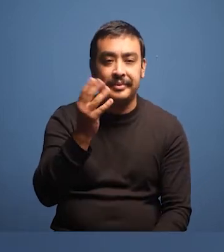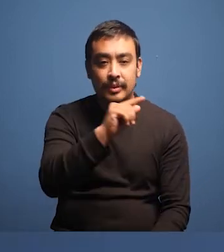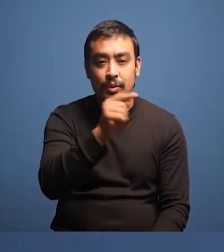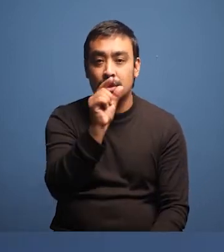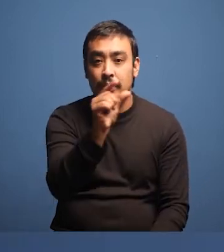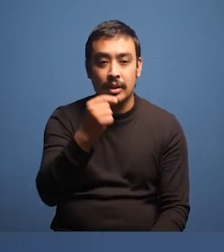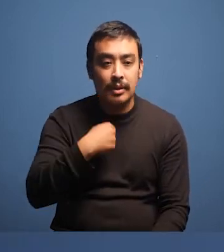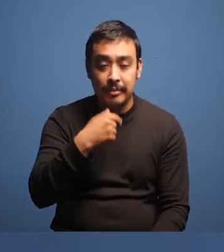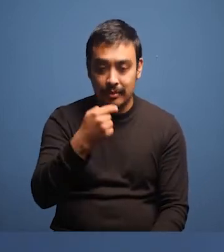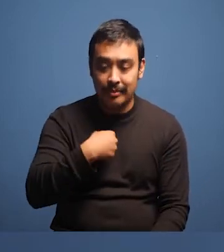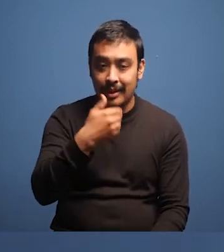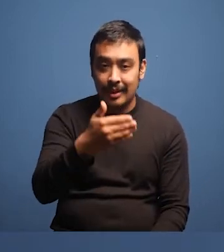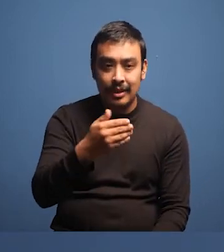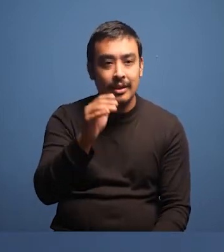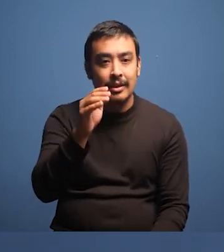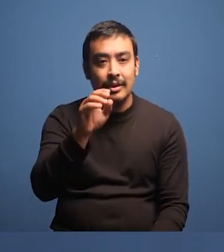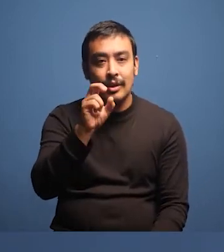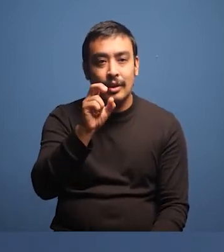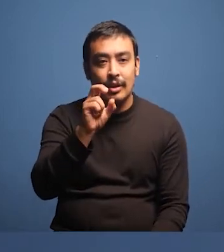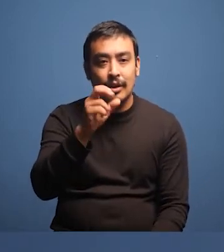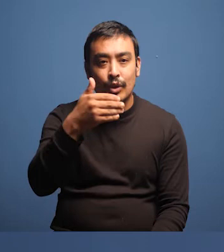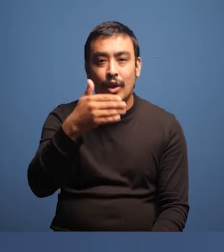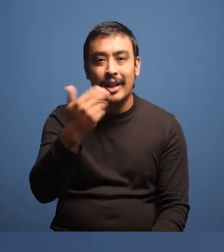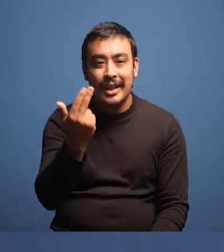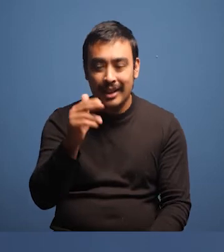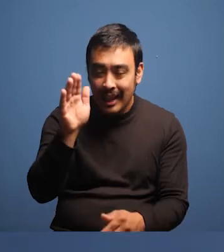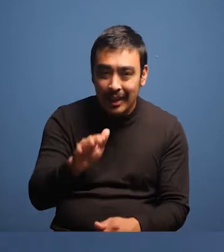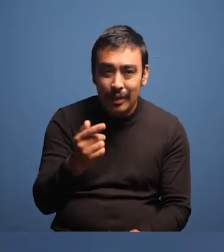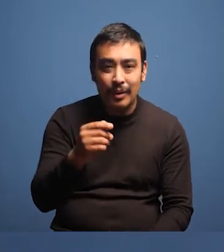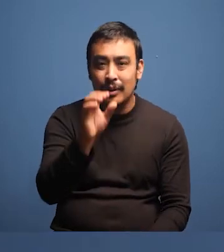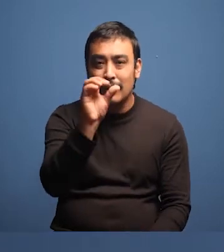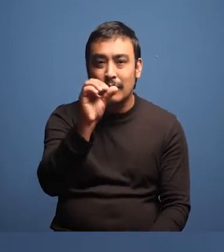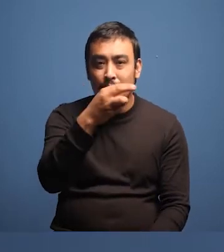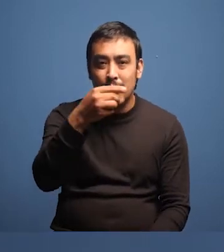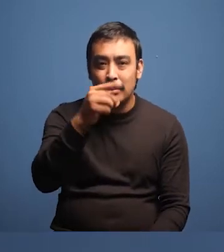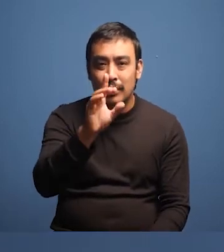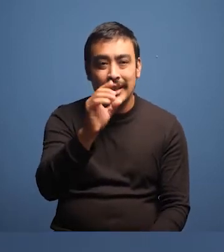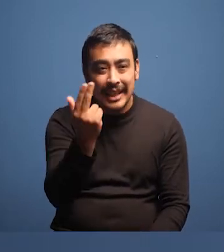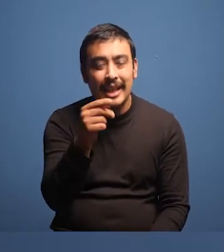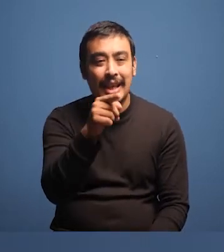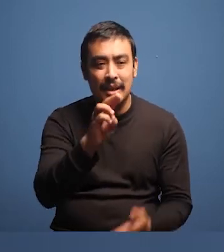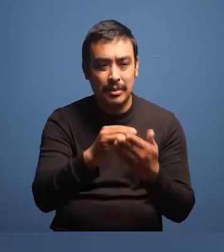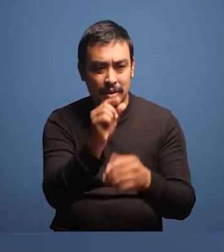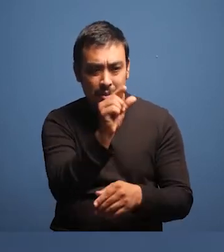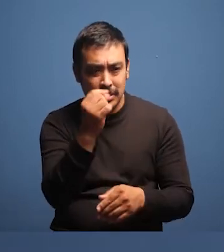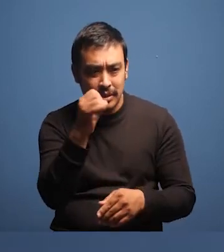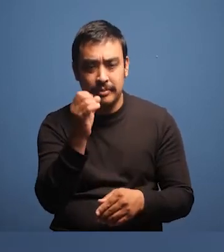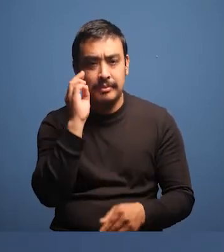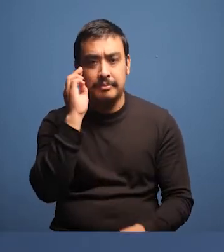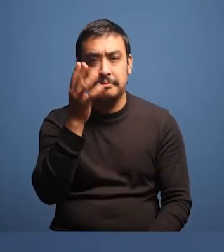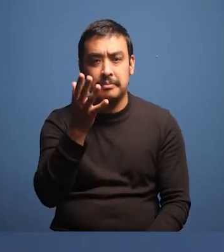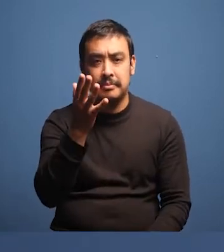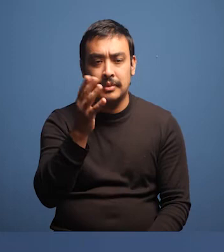मलाई कसैले चाहिँ डल्ली पुन्टी भनेर भन्यो भने होइन मलाई अब उहाँले चाहिँ भनेको कुरा राम्रो लागिरहेछ भने त्यो मेरो हेट स्पिचमा गर्निएन होइन तर त्यही